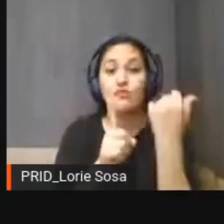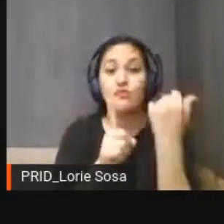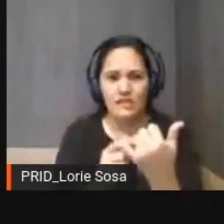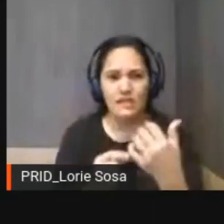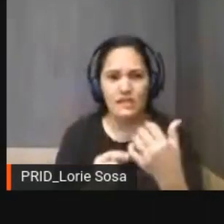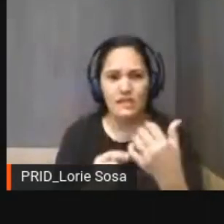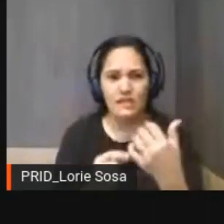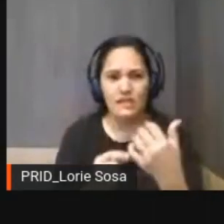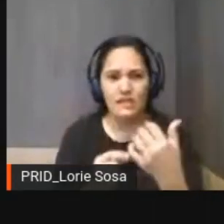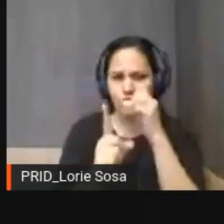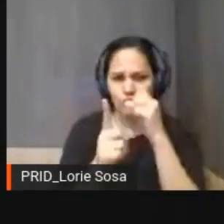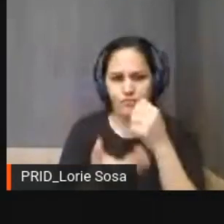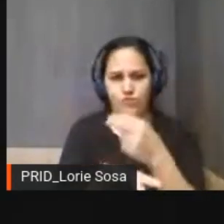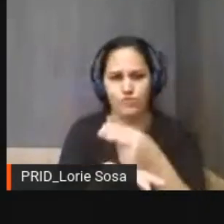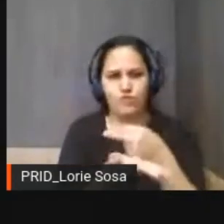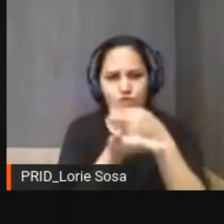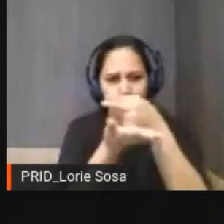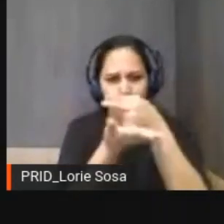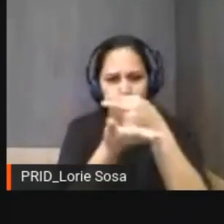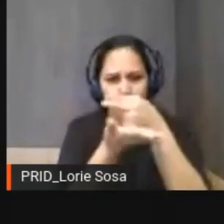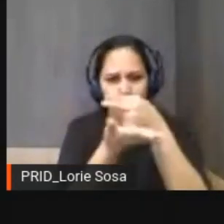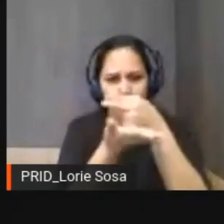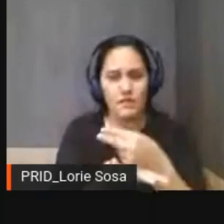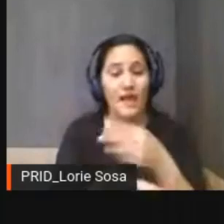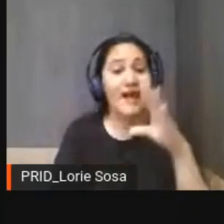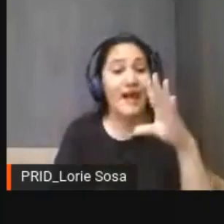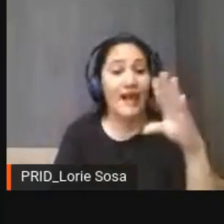And nais ko lamang